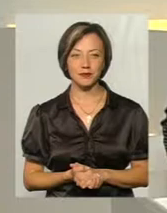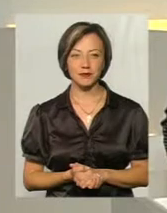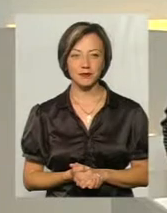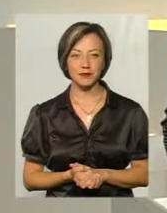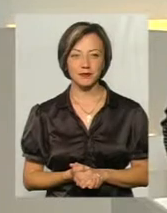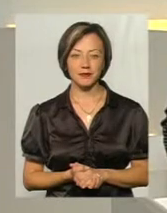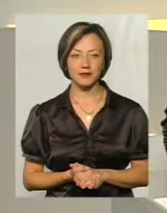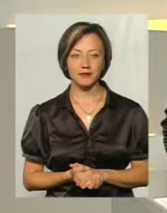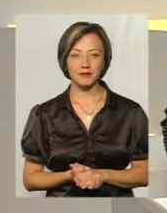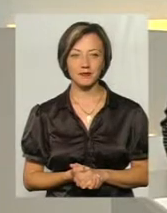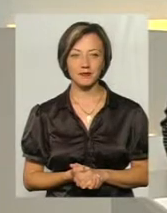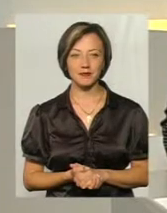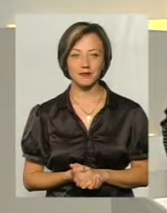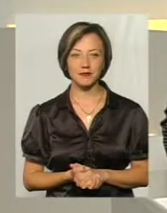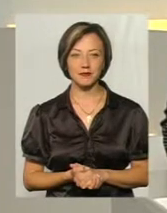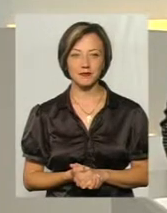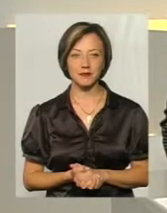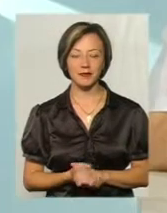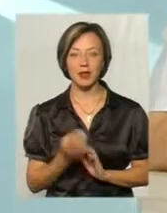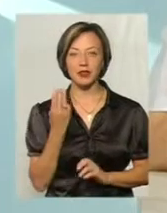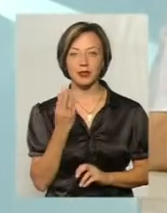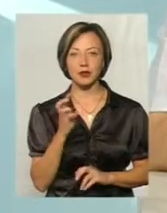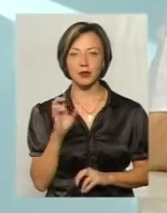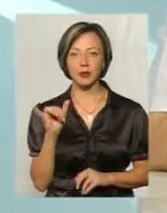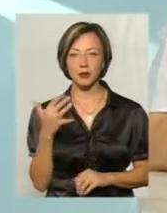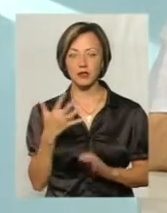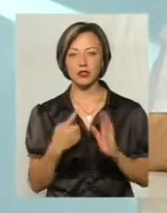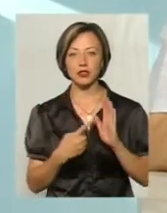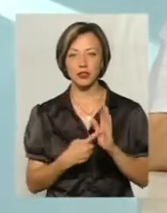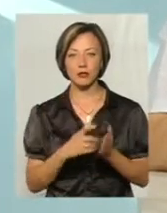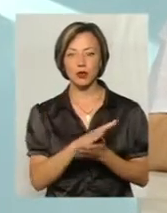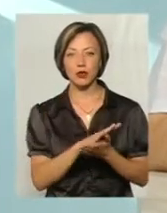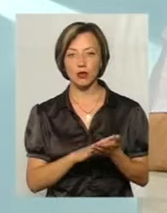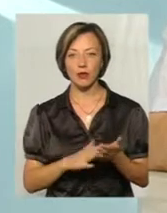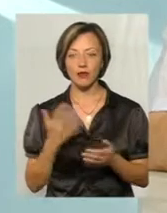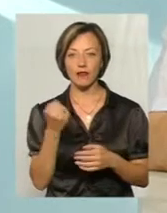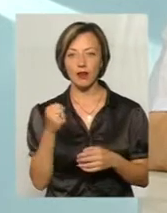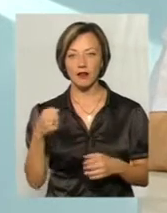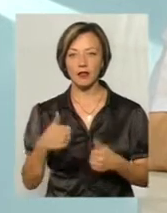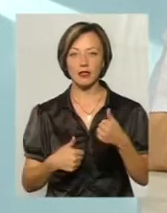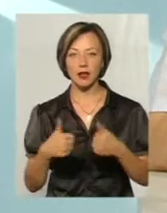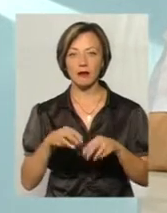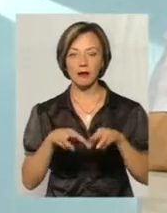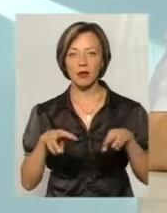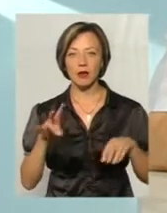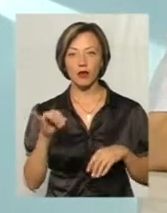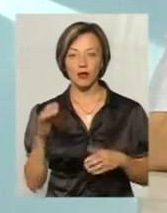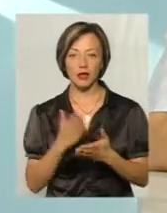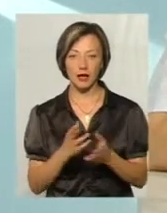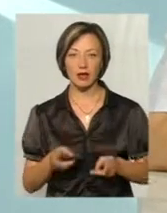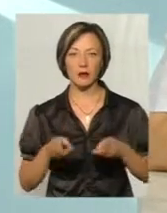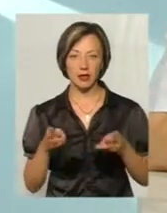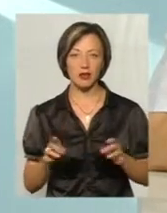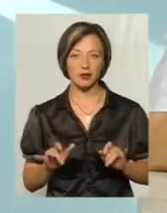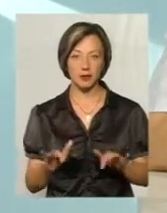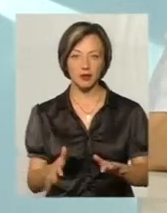що можна сказати? Ну, дивіться, Хмельницьке ШБУ 56 продовжує вигравати тендери мільйонні, хоча в них є кримінальне